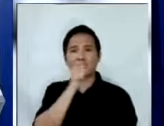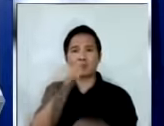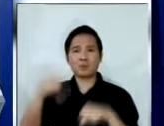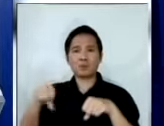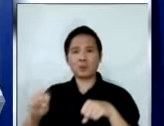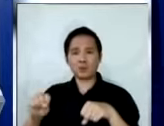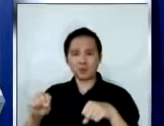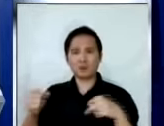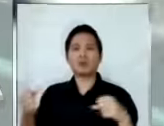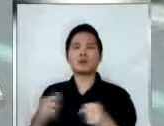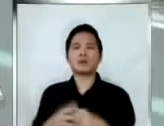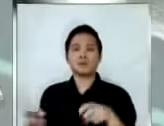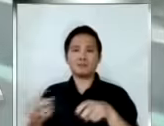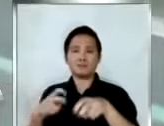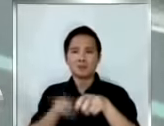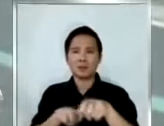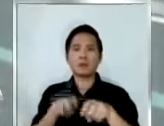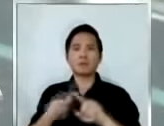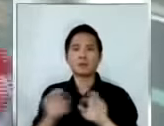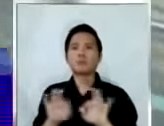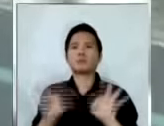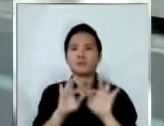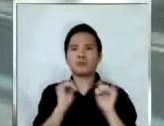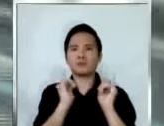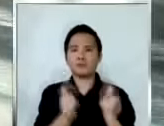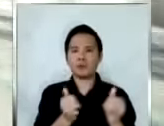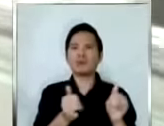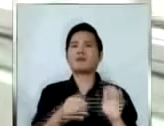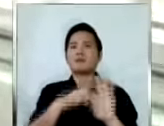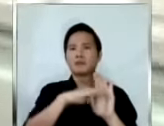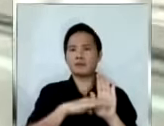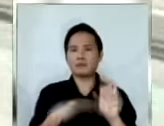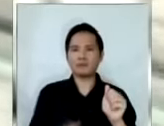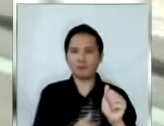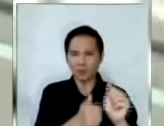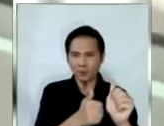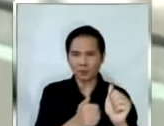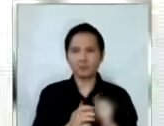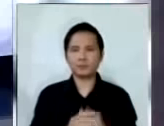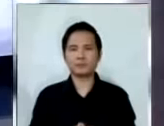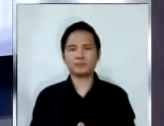safety protocols. Mark Salazar, Nakatutok, 24 Oras.